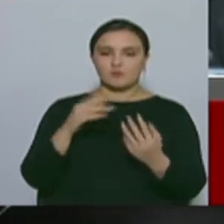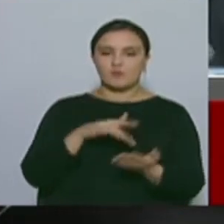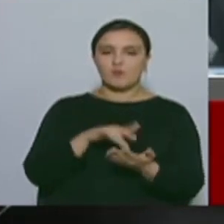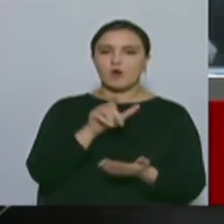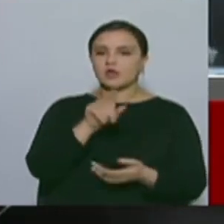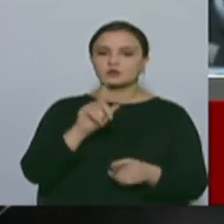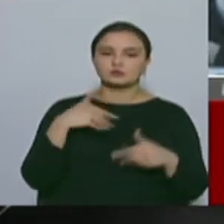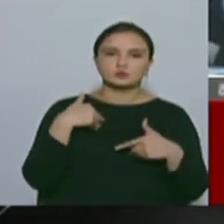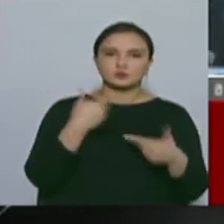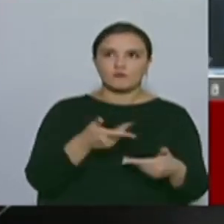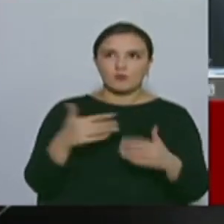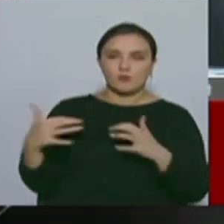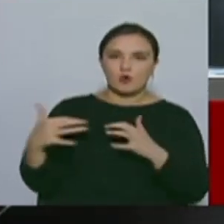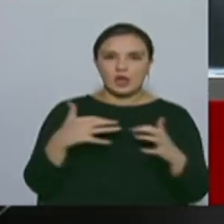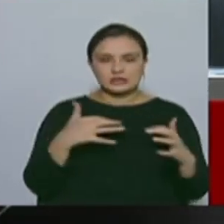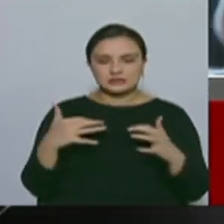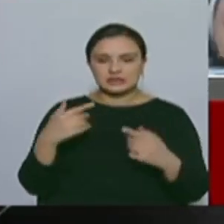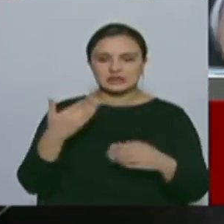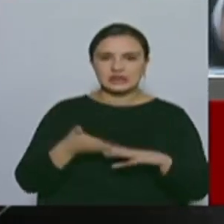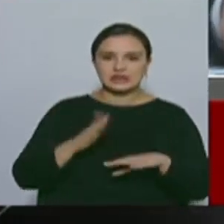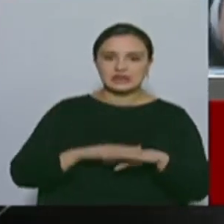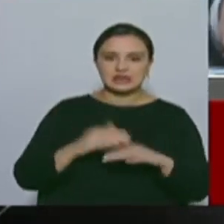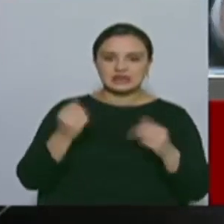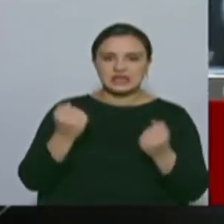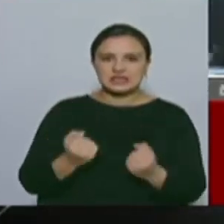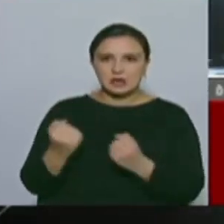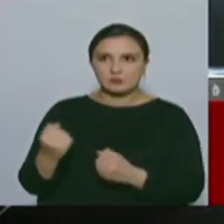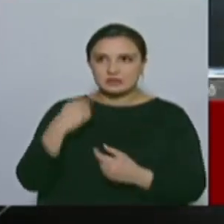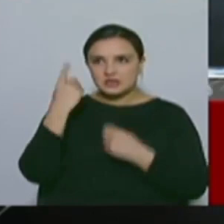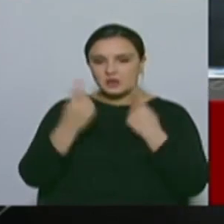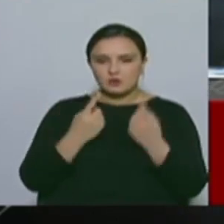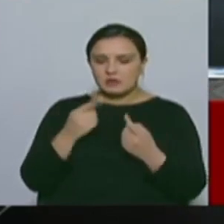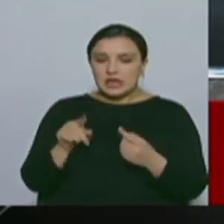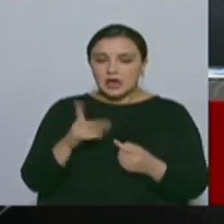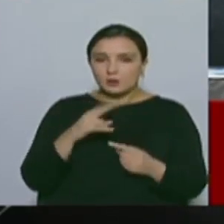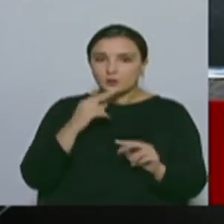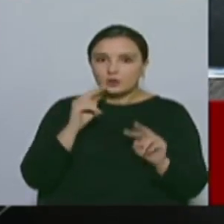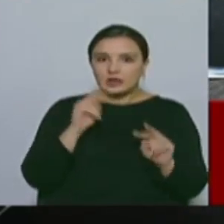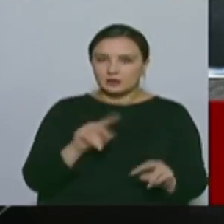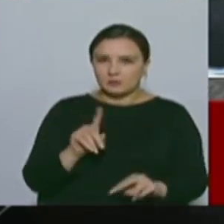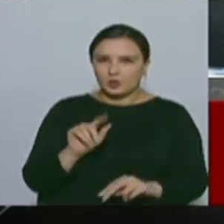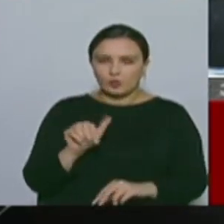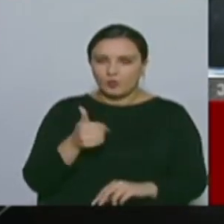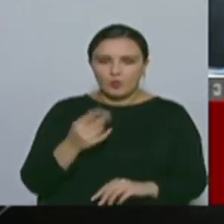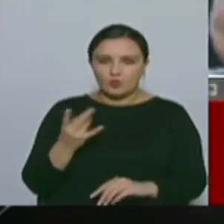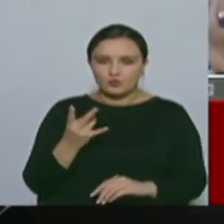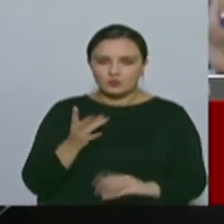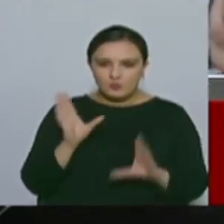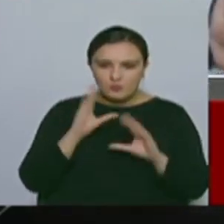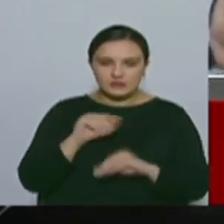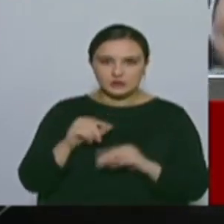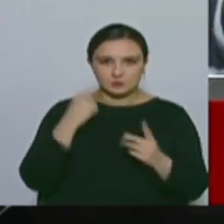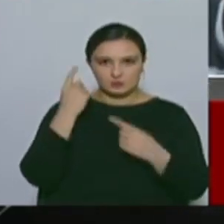მოქალაქეებს რას ურჩევთ ამ პოლარიზაციაში, ამ დაძაბულ საინფორმაციო ველში? რას უნდა მიაქციონ მათ ყურადღება და როგორ უნდა მოახდინონ